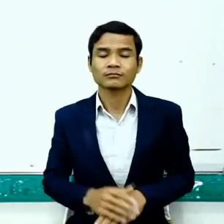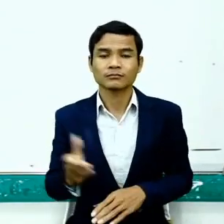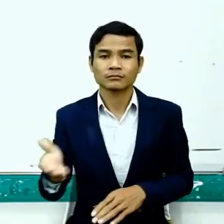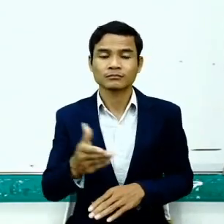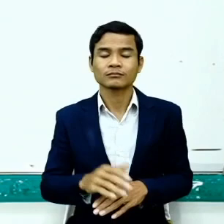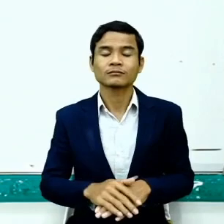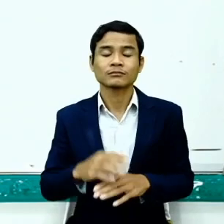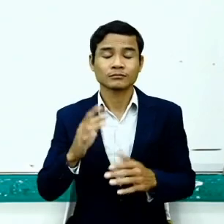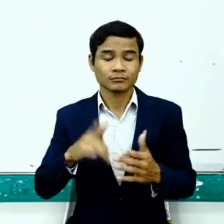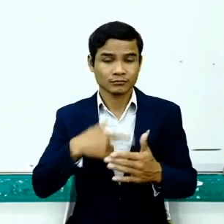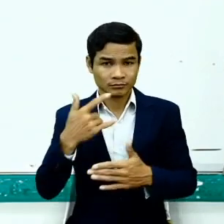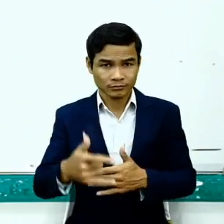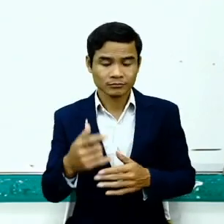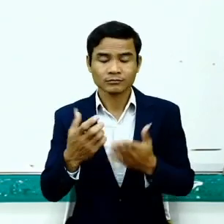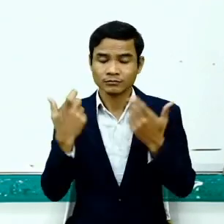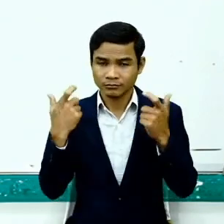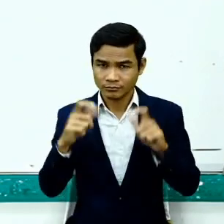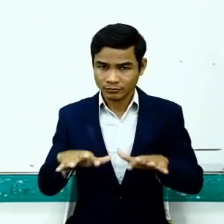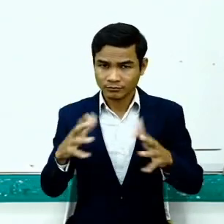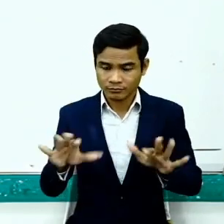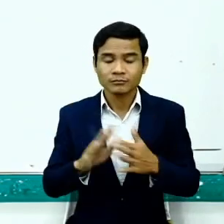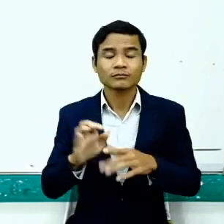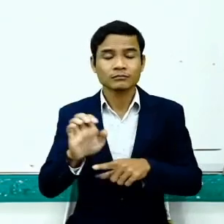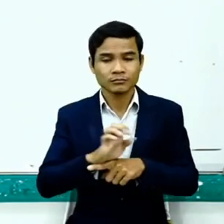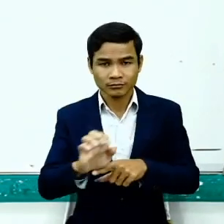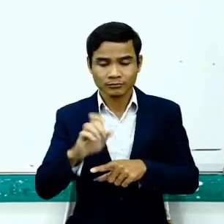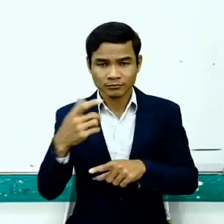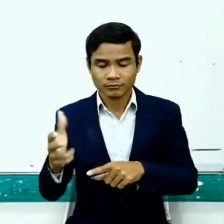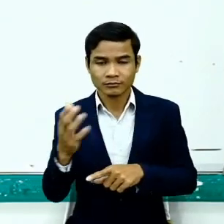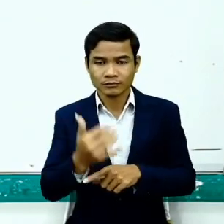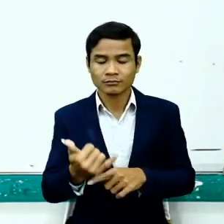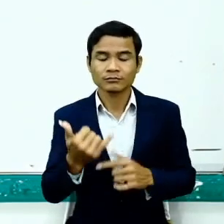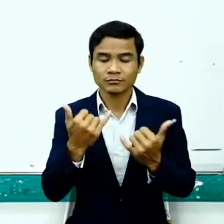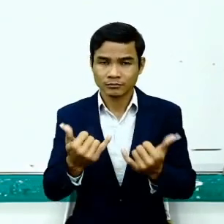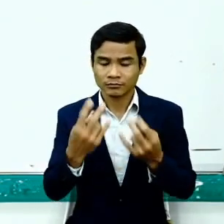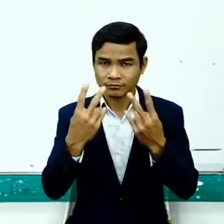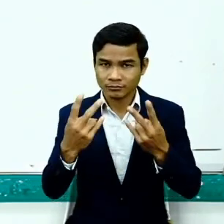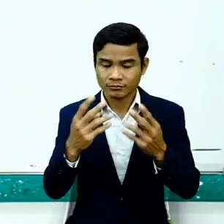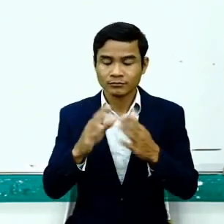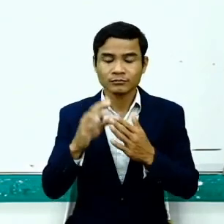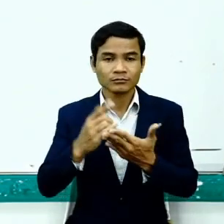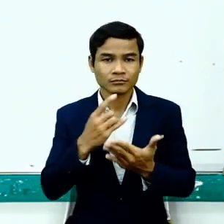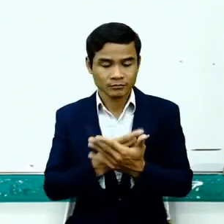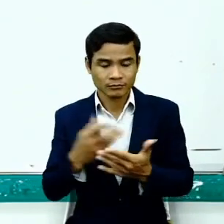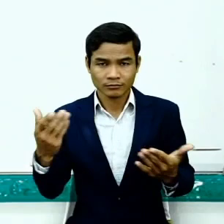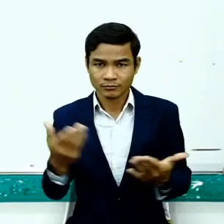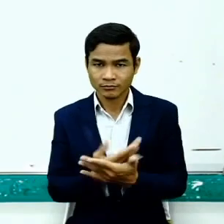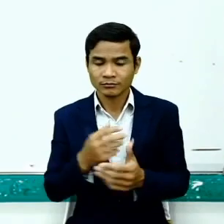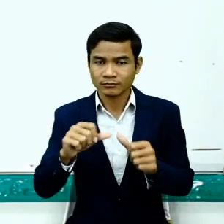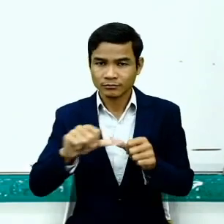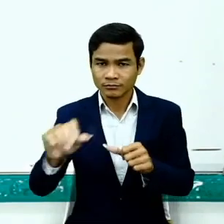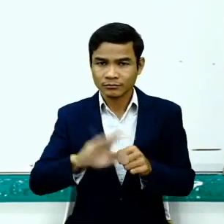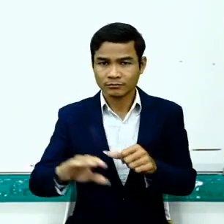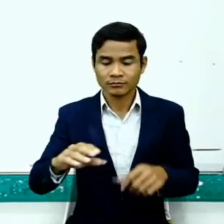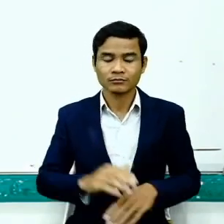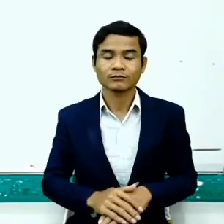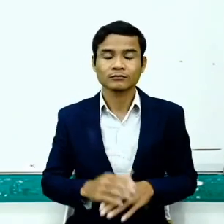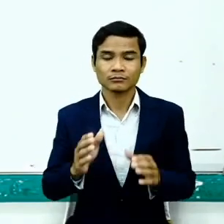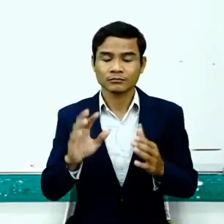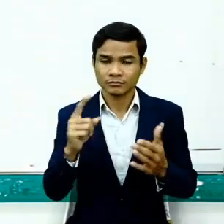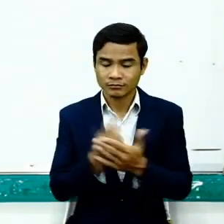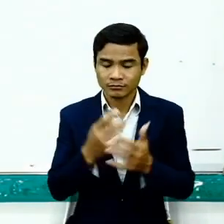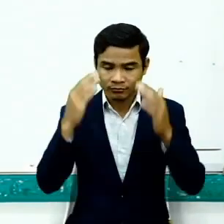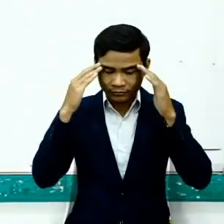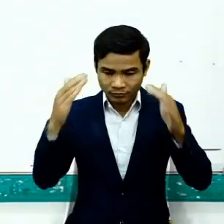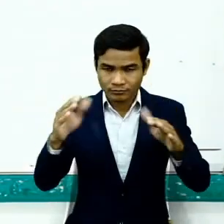Chà, bên tốt bây dương mà đọc sẵn chùm nót rùi rọt hai. Tỏ lại xong con một tạm đán mê riêng bọc dưới bằng tỏ tiệt nè. Chà, xong con chơi rôm